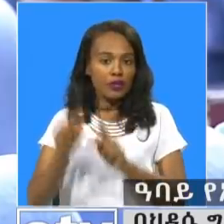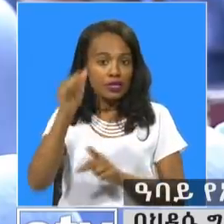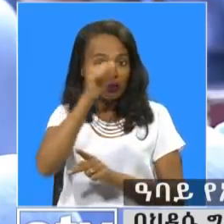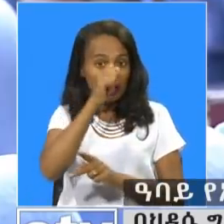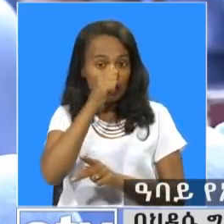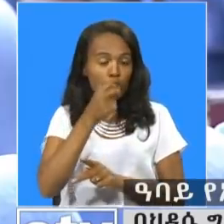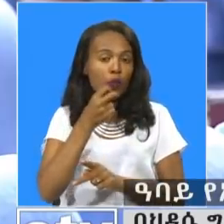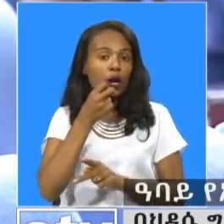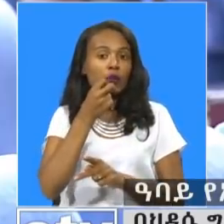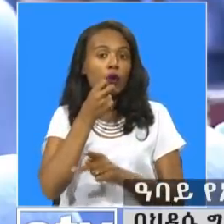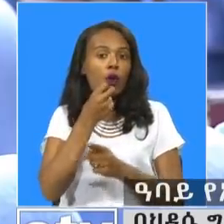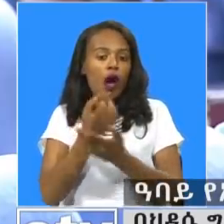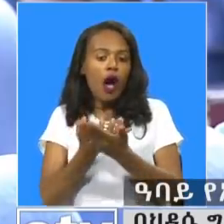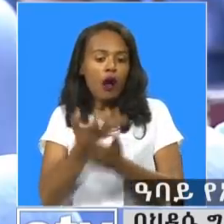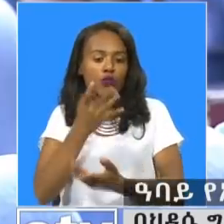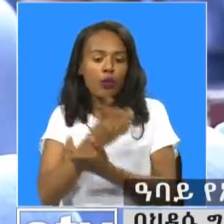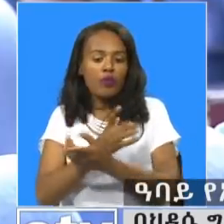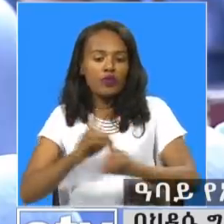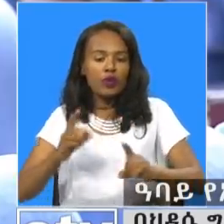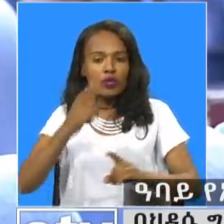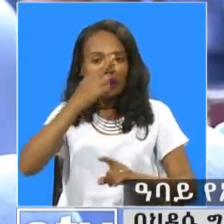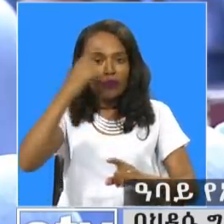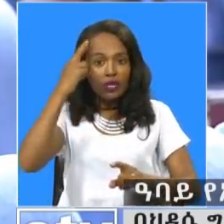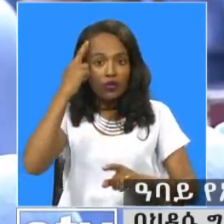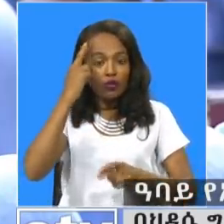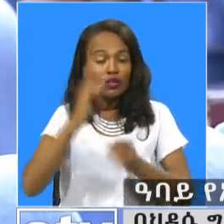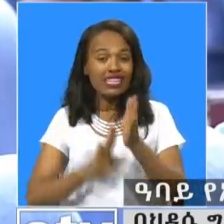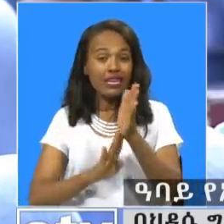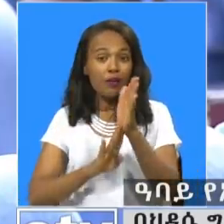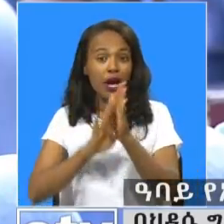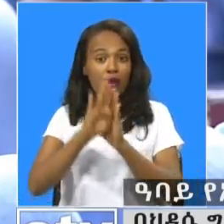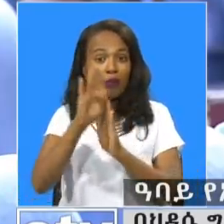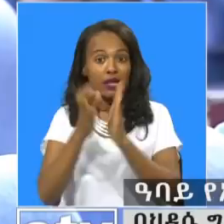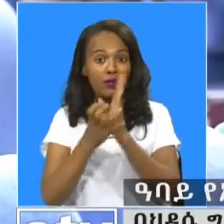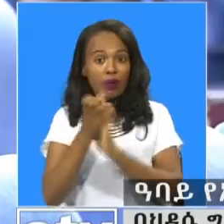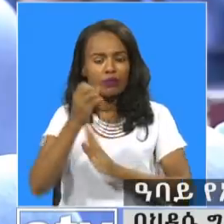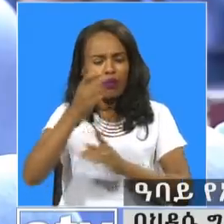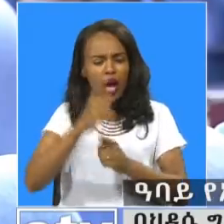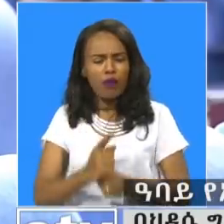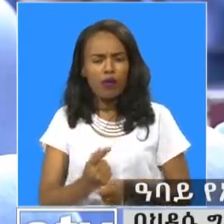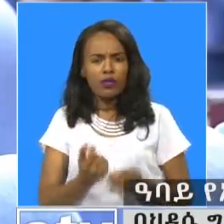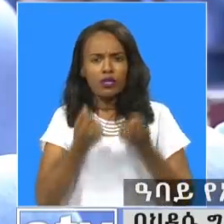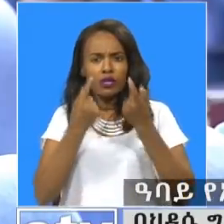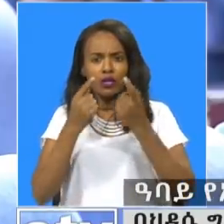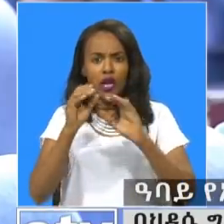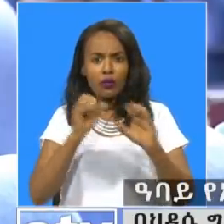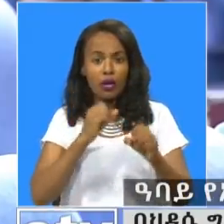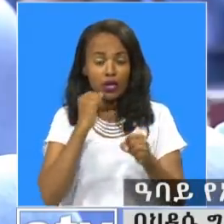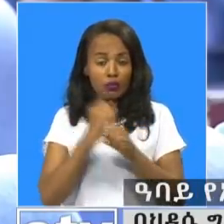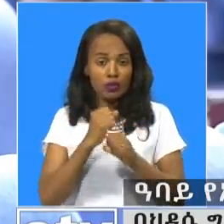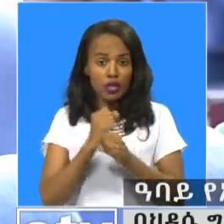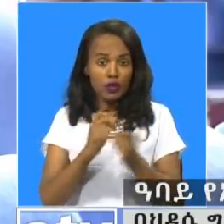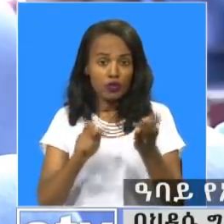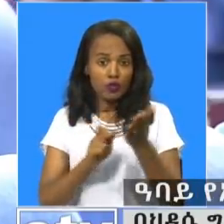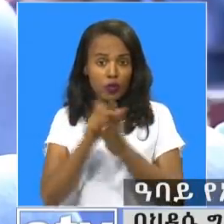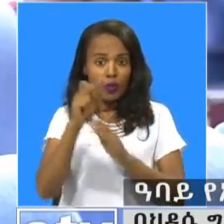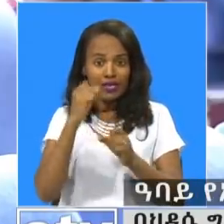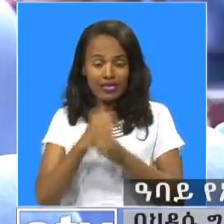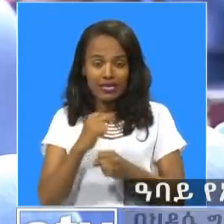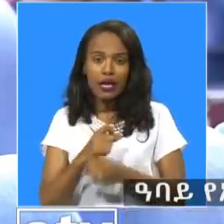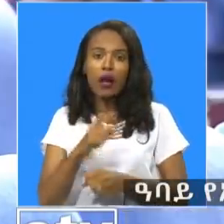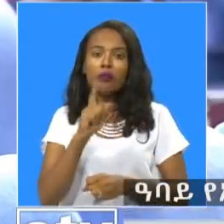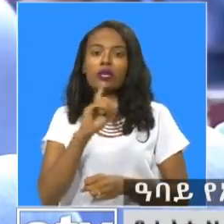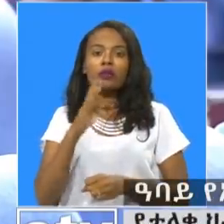የኢትዮጵያን በውሃ ሀብቷ በፍትሃዊነትና በምክንያታዊነት የመልማት መብት በአግባቡ እንዲረዳ ለማድረግ የሚሰራው የዲፕሎማሲ ስራ